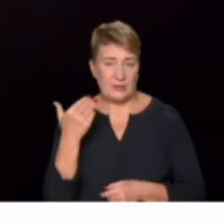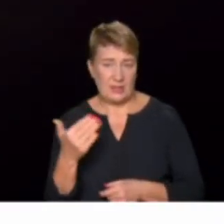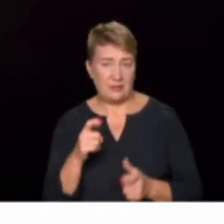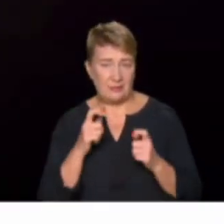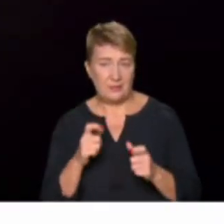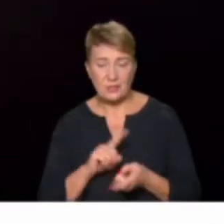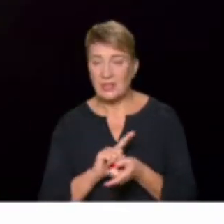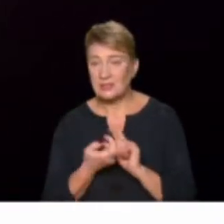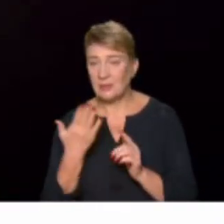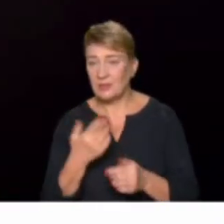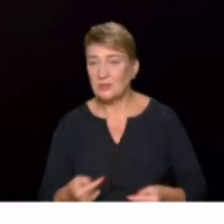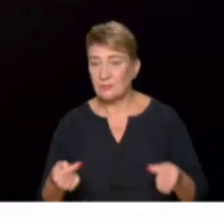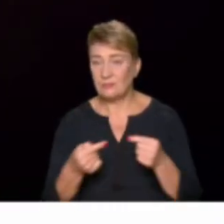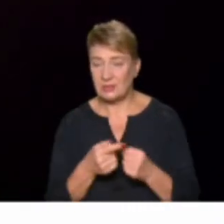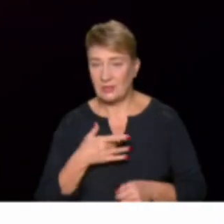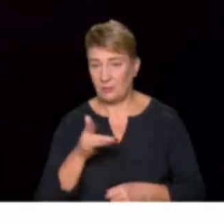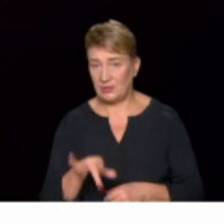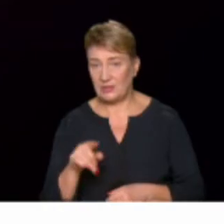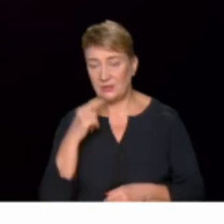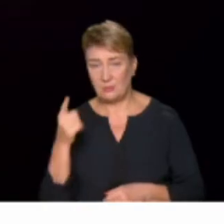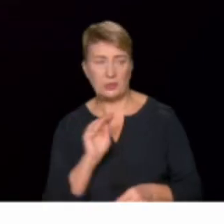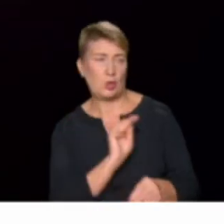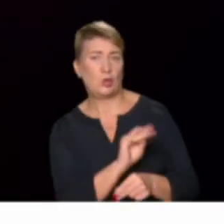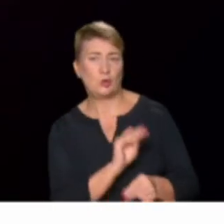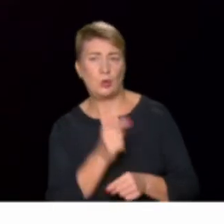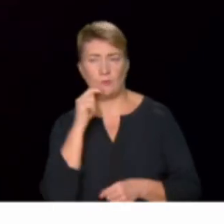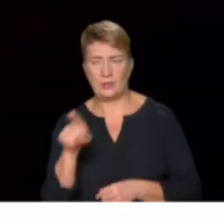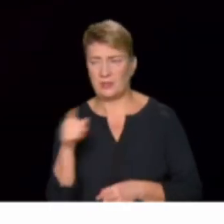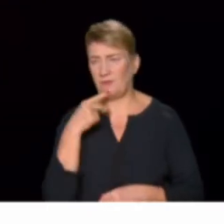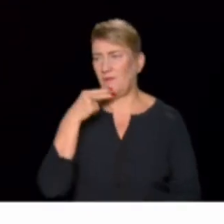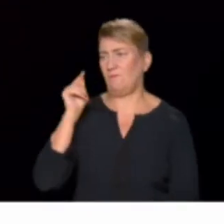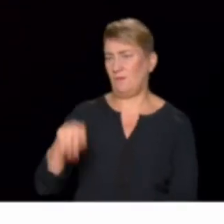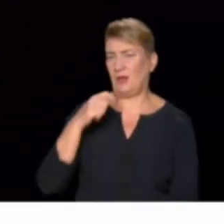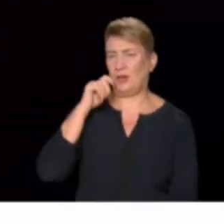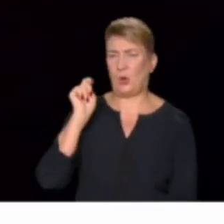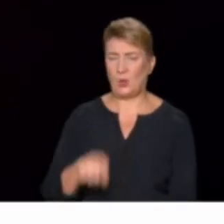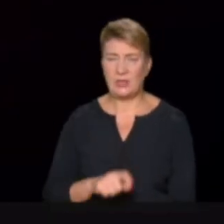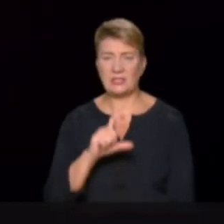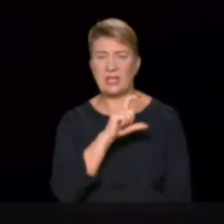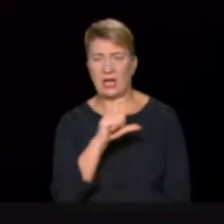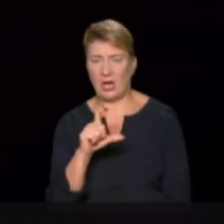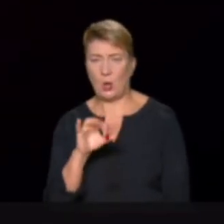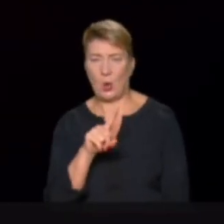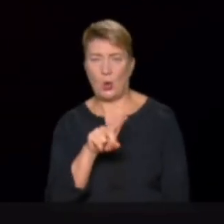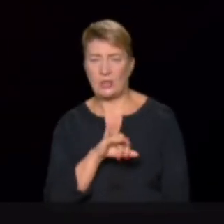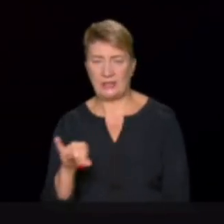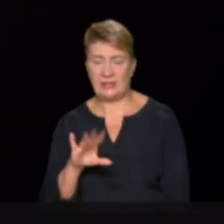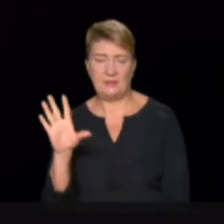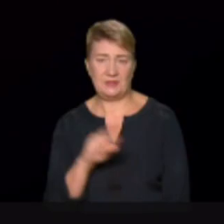замість того, щоб приділяти претензію Путіна, дорікають українцям. Винні українці, хахли еті, все.